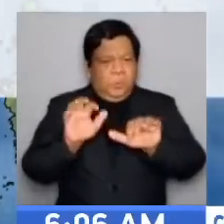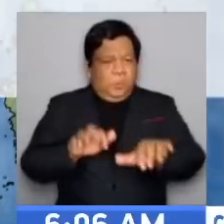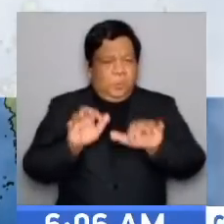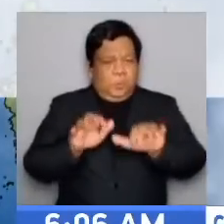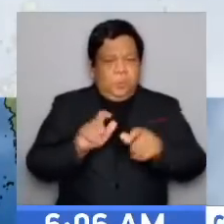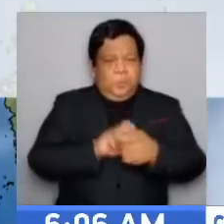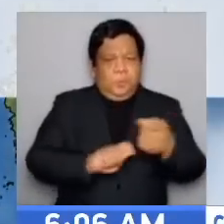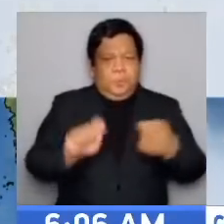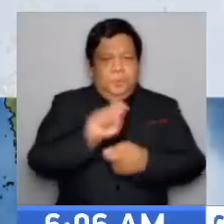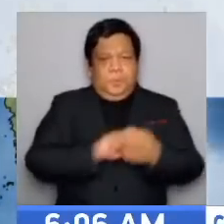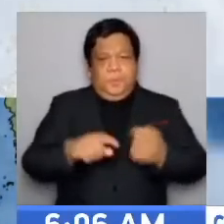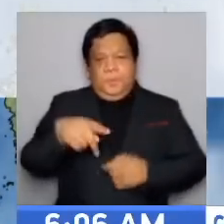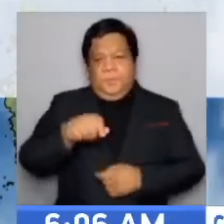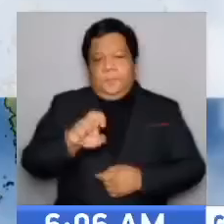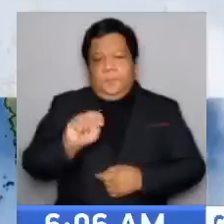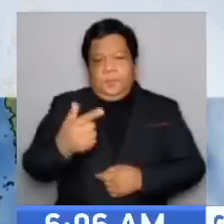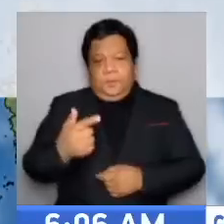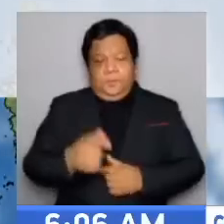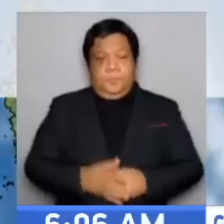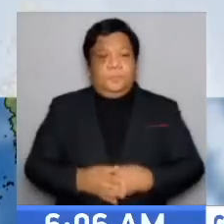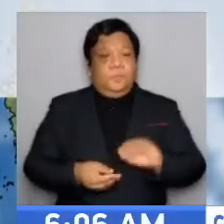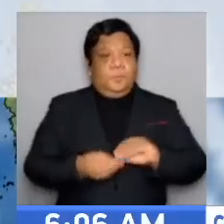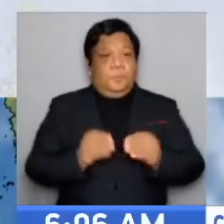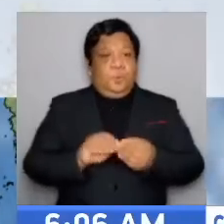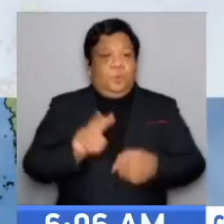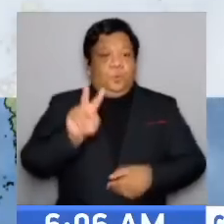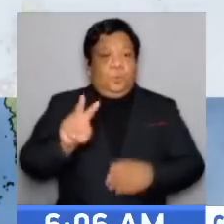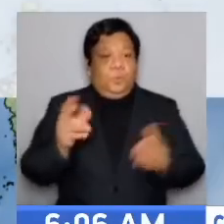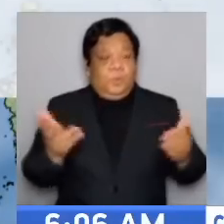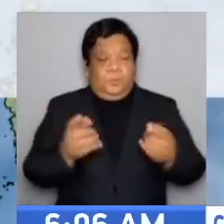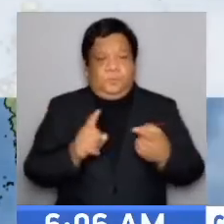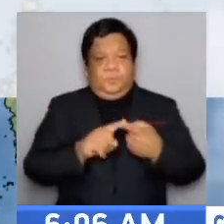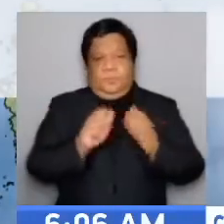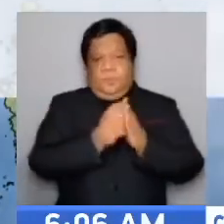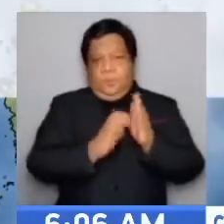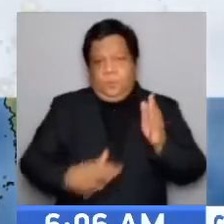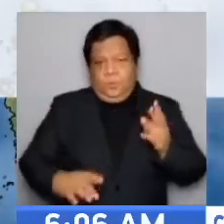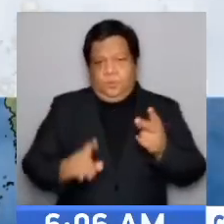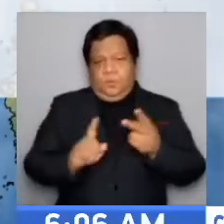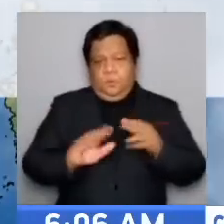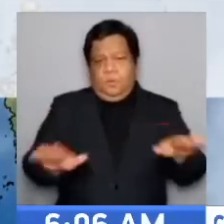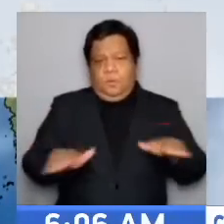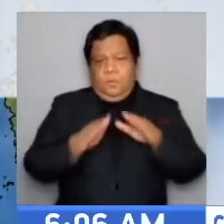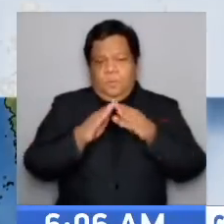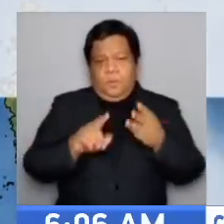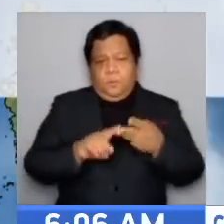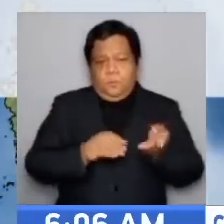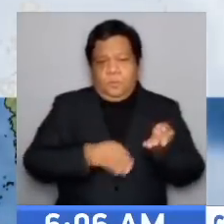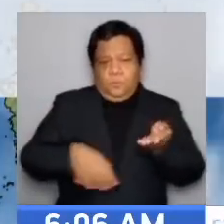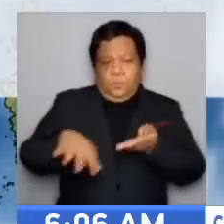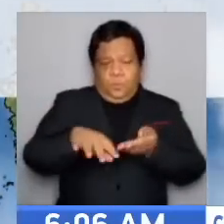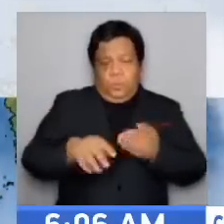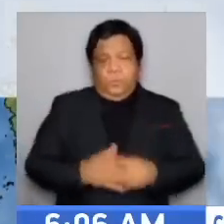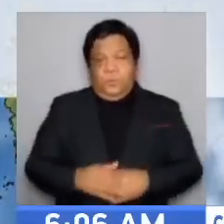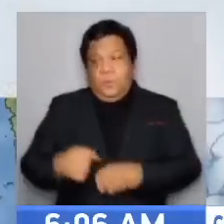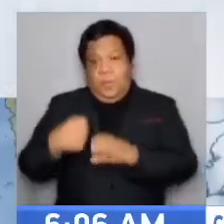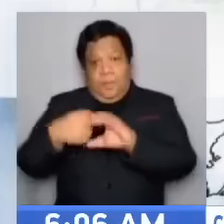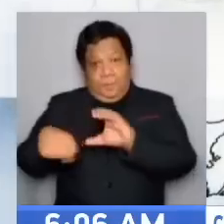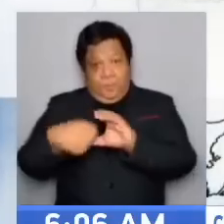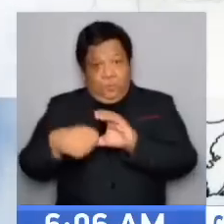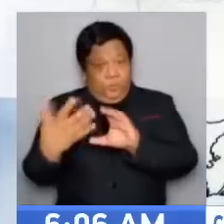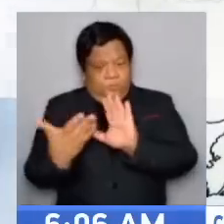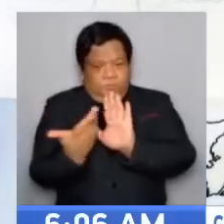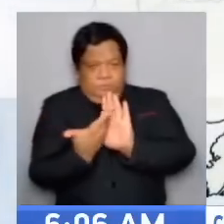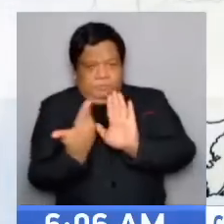signal number 2 sa Catanduanes, Albay, Sorsogon, eastern portion of Camarines Sur, northern Samar at